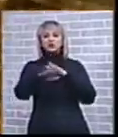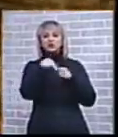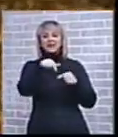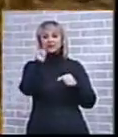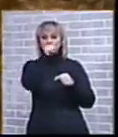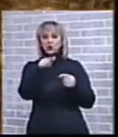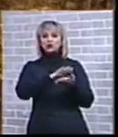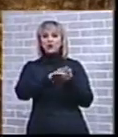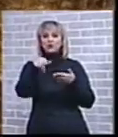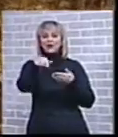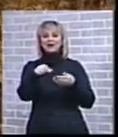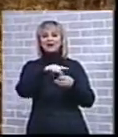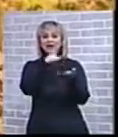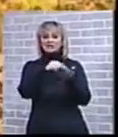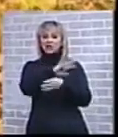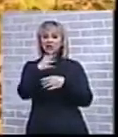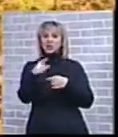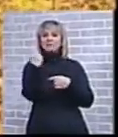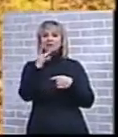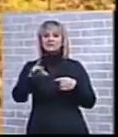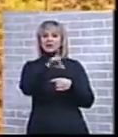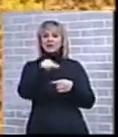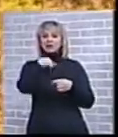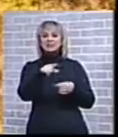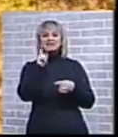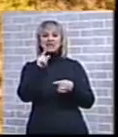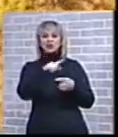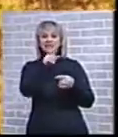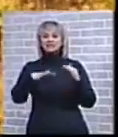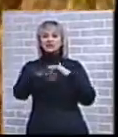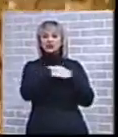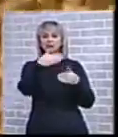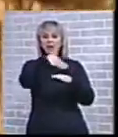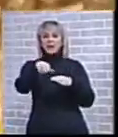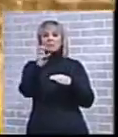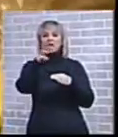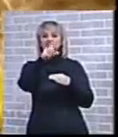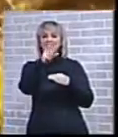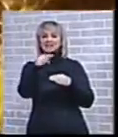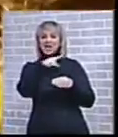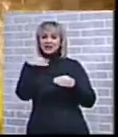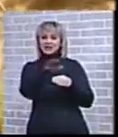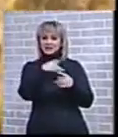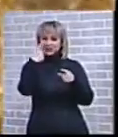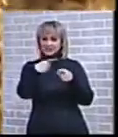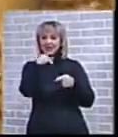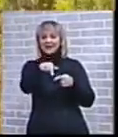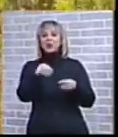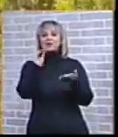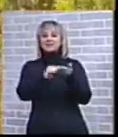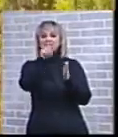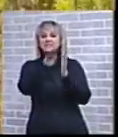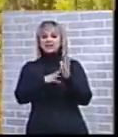года – уборка городских лесов. В Первомайском районе это зеленая зона на пересечении улиц Можайской и Российской. Поставлена